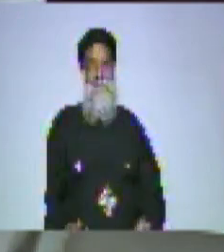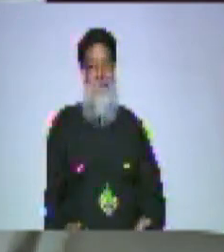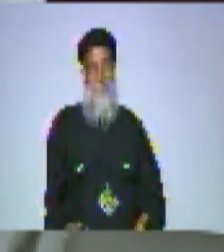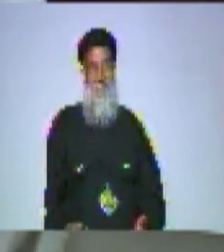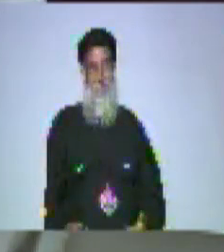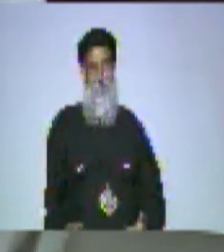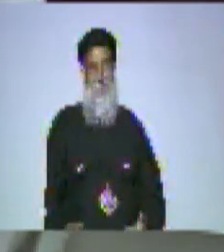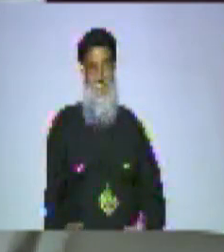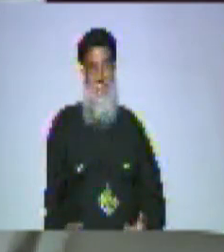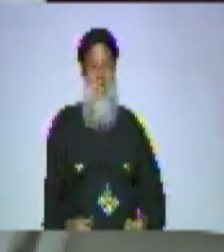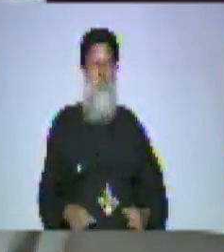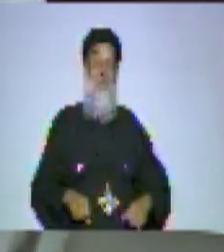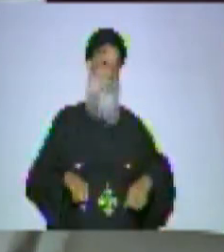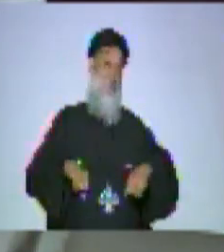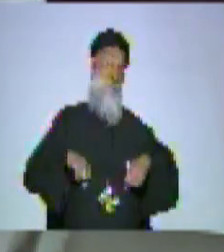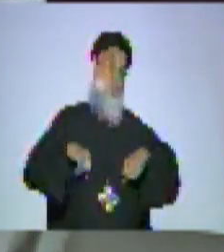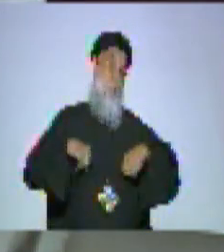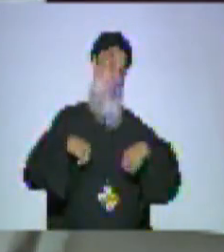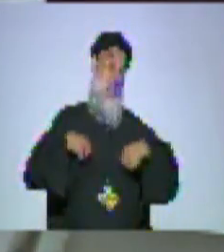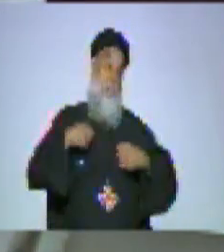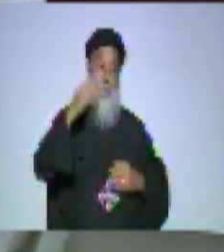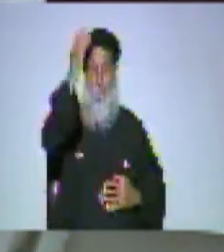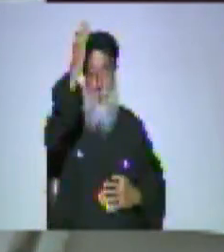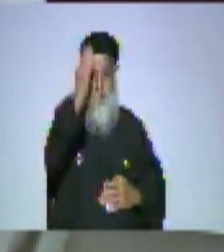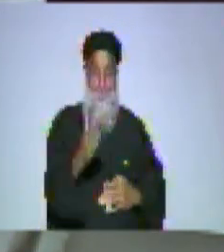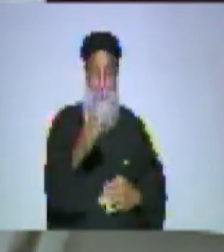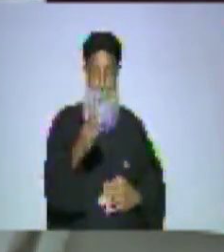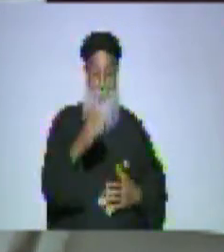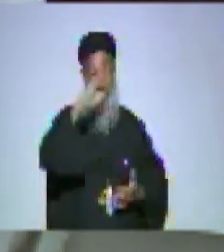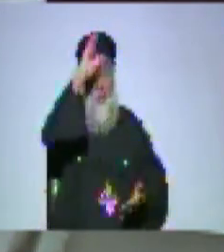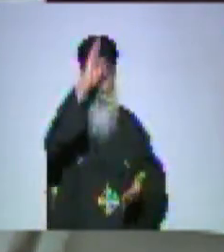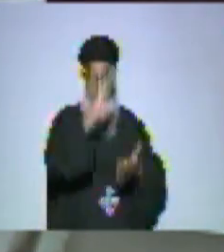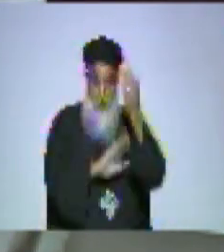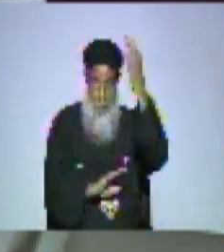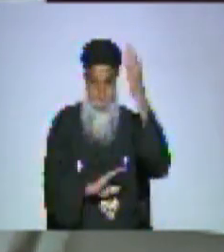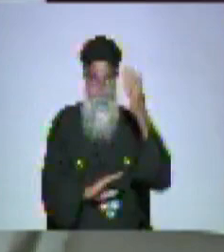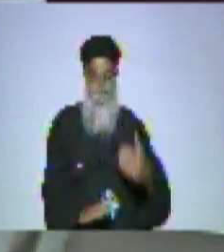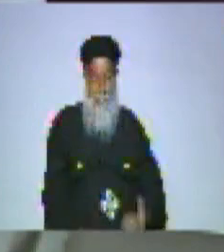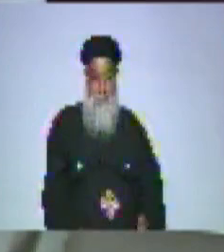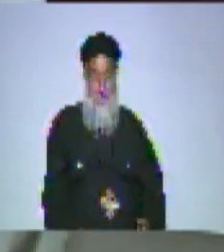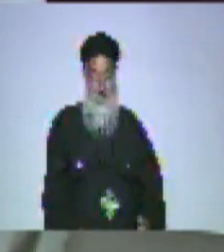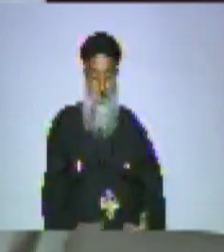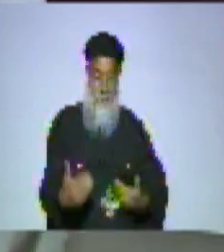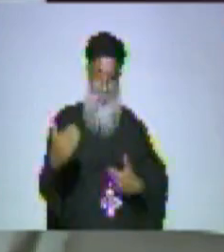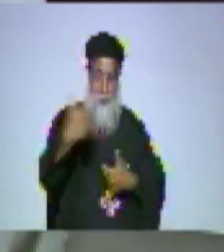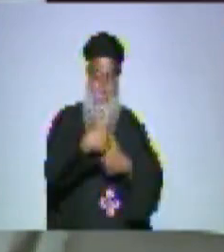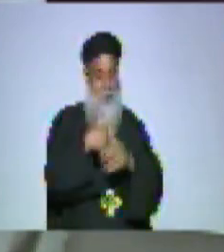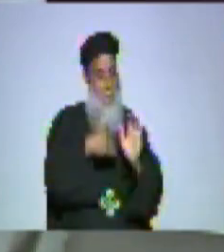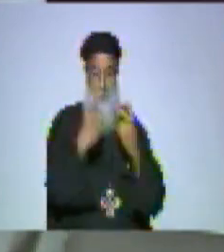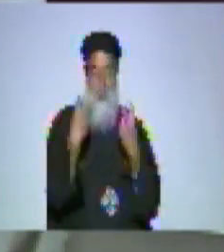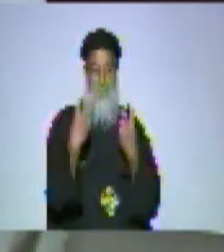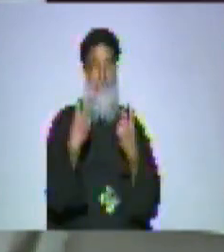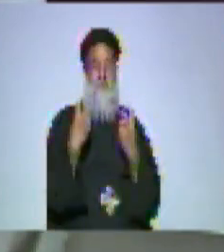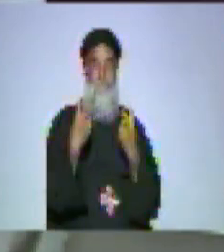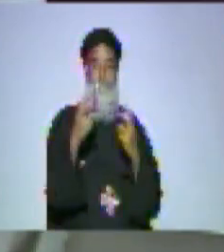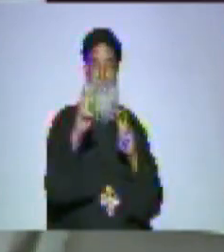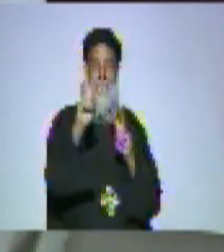فيبقى عايش في وسط الخطر لكن لا يؤذي من الخطر